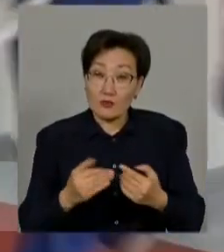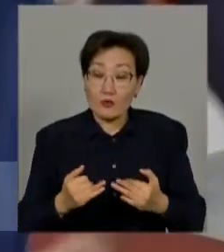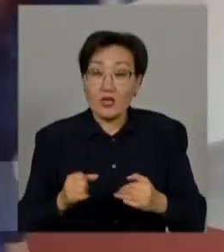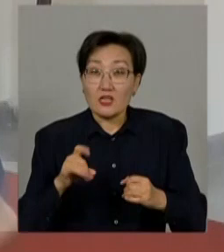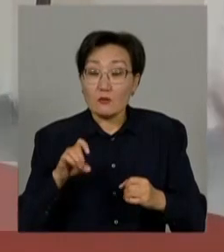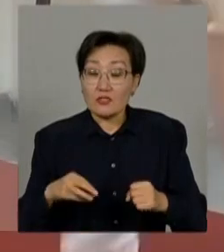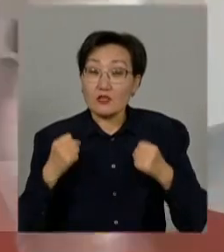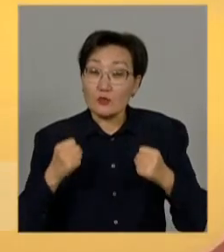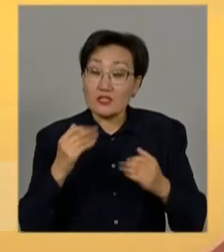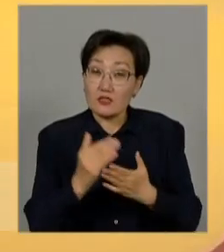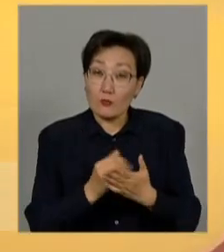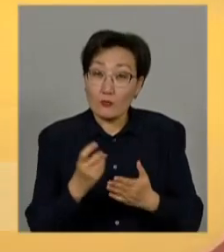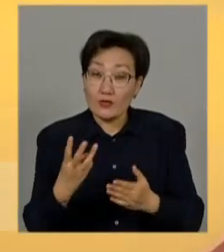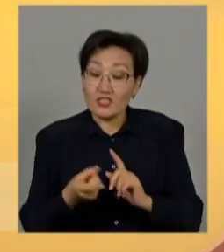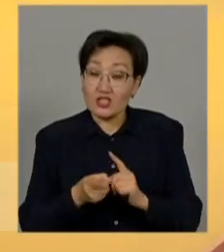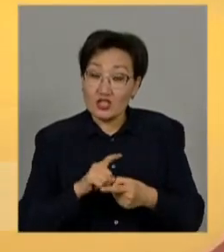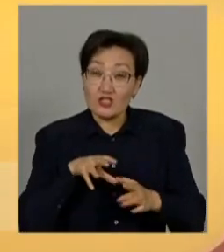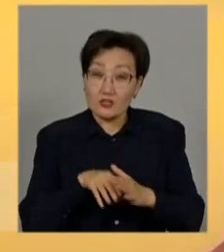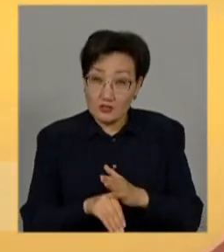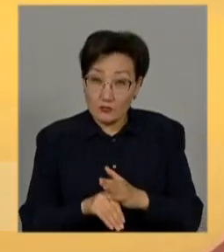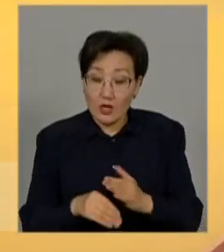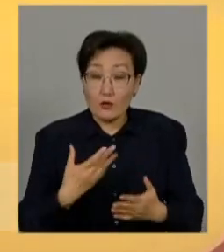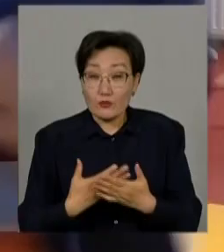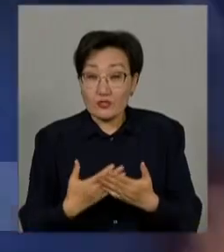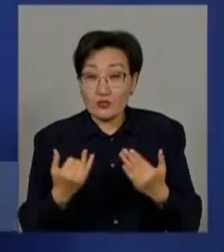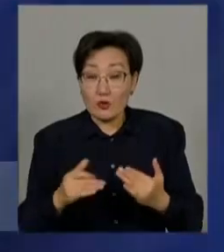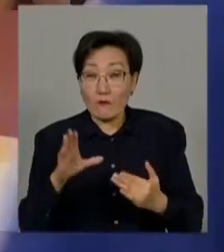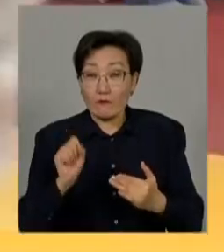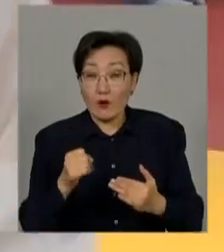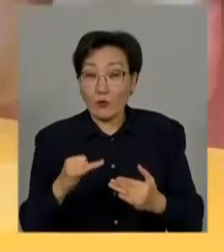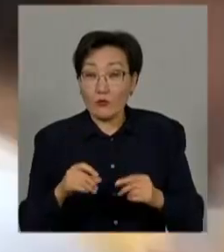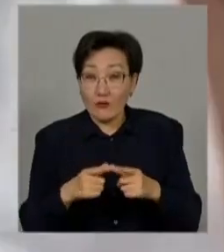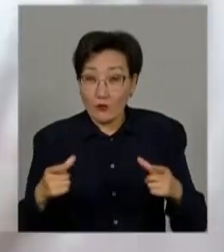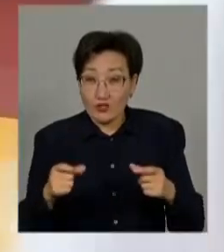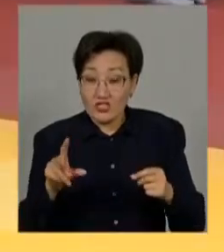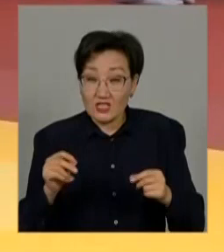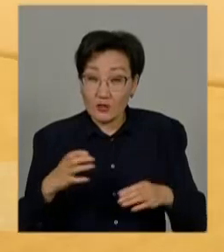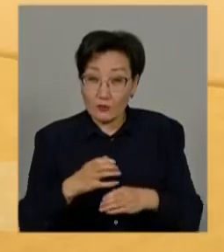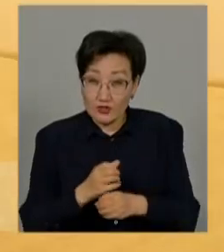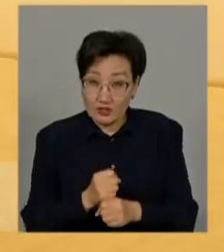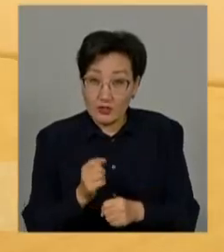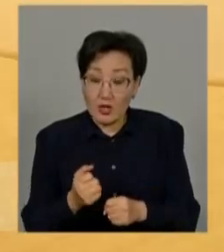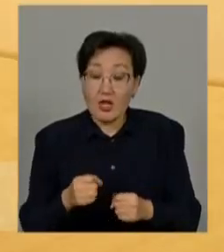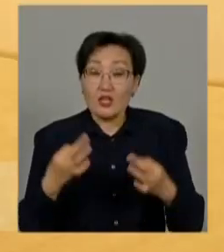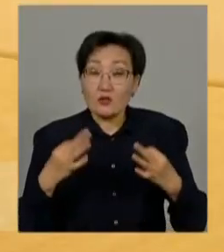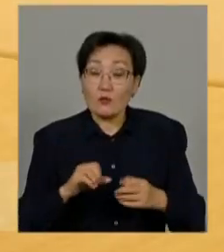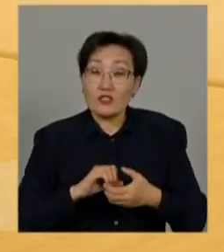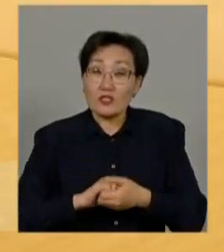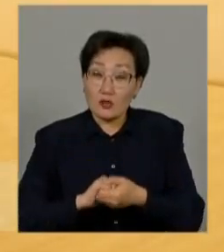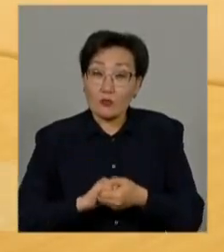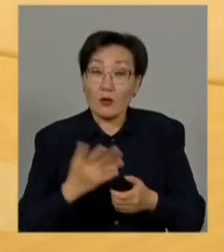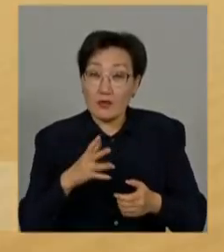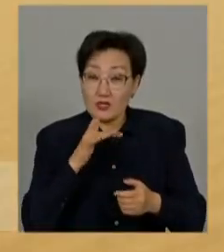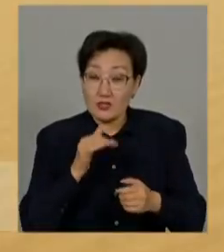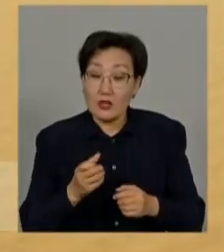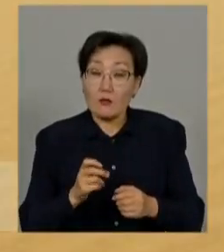артспорт бағдарламасына бірқатар өзгерістер енгізілді. Мәселен, енді ваучер саны қысқарады. Оған қоса бұған дейін еркін күреске 5 жастан